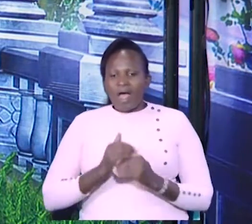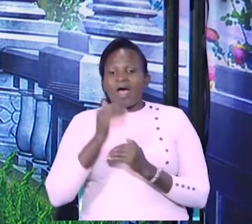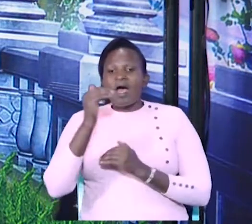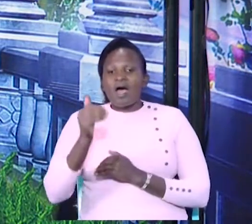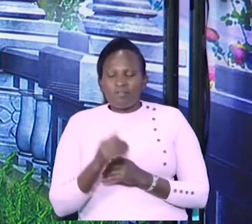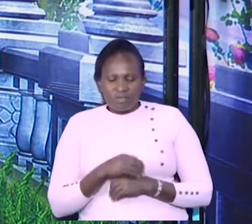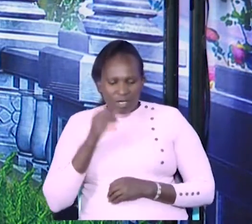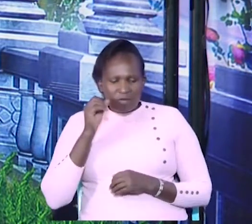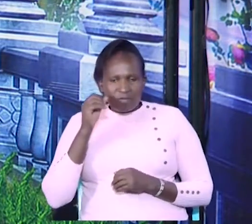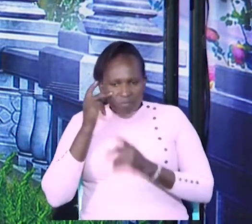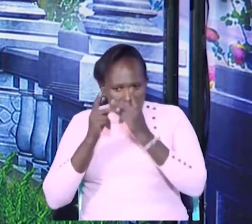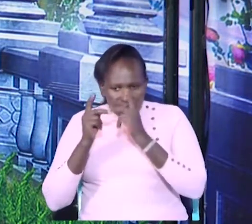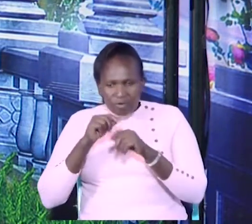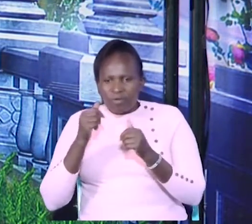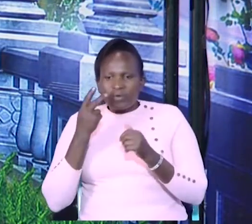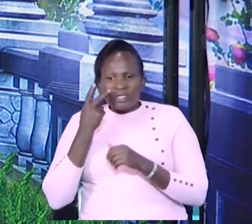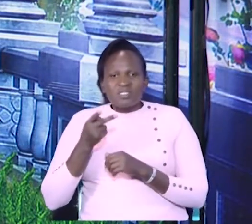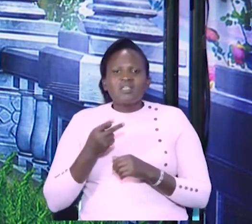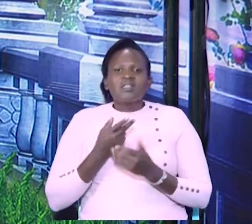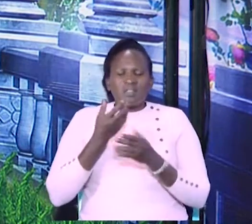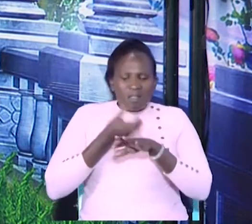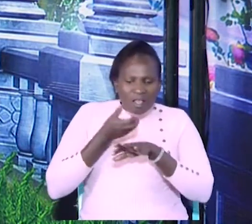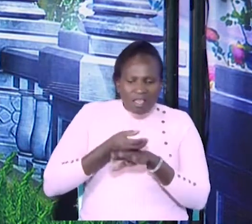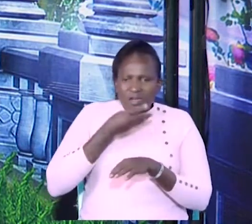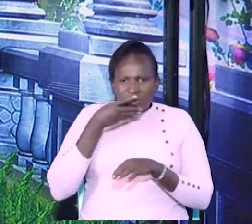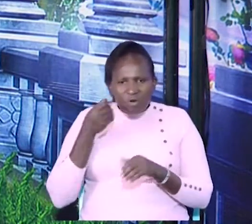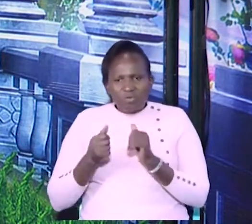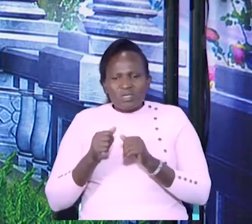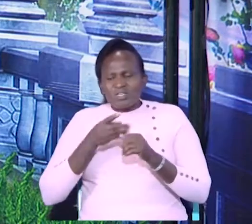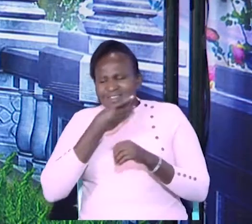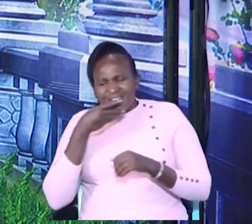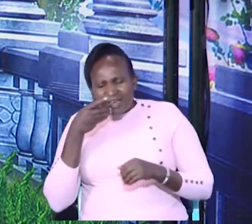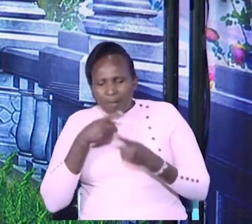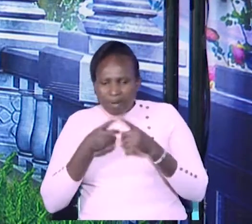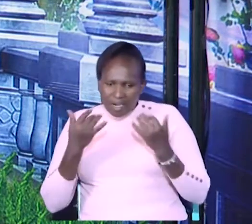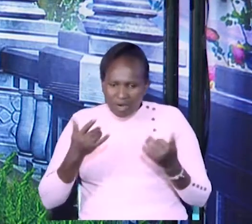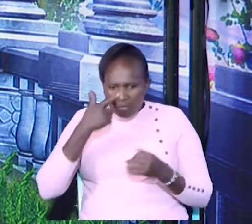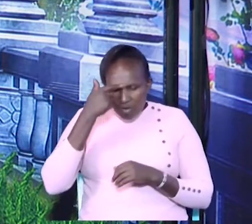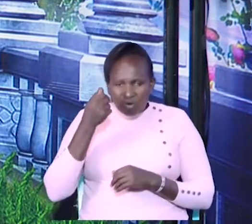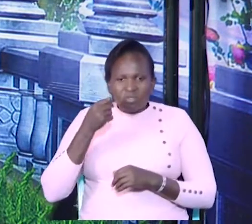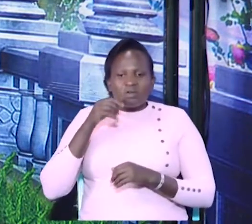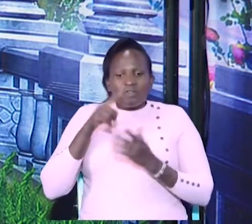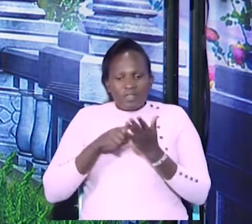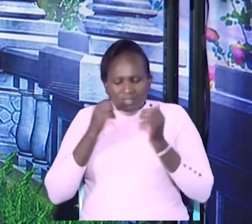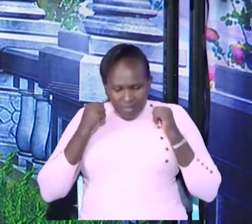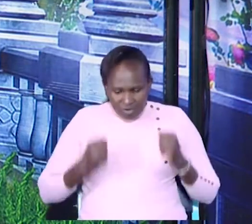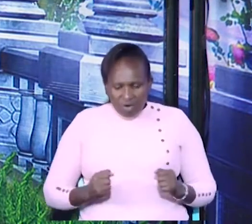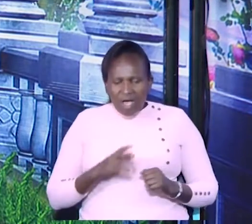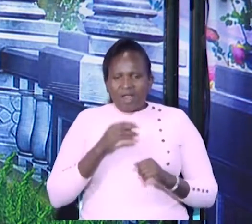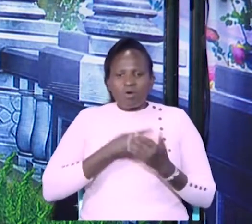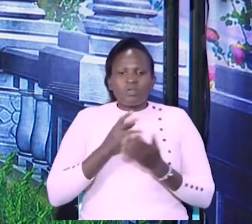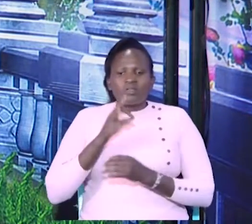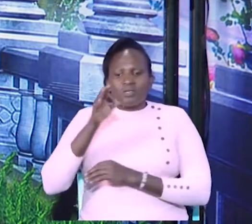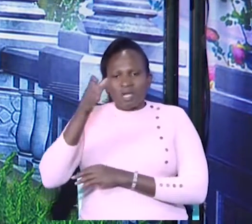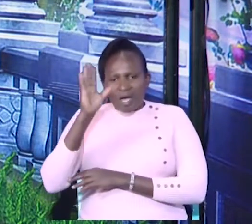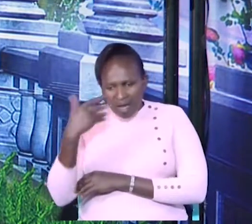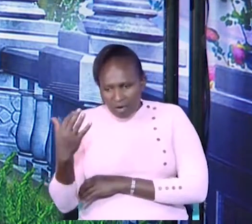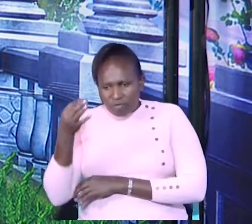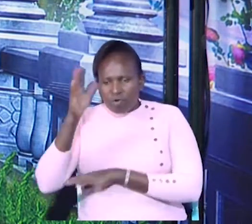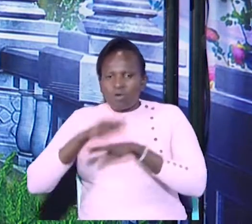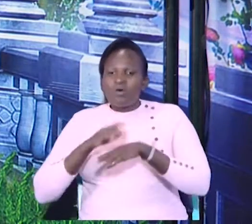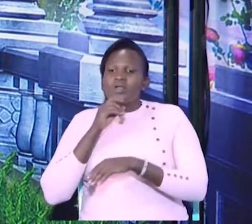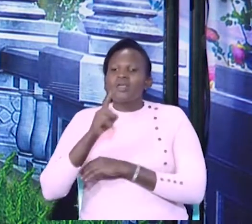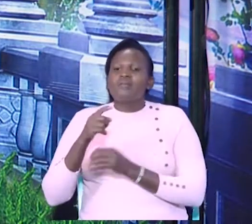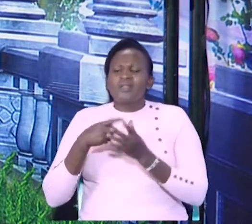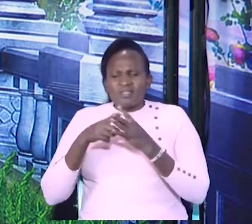kuanza kutabiri, tunaona sasa ile ilikuwa mifupa ambayo ilikuwa imekauka. Lakini sasa kwa sababu ya yule ujasiri na roho wa Bwana na mkono wa Bwana uko juu